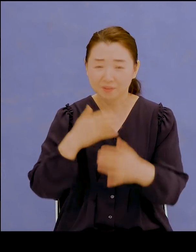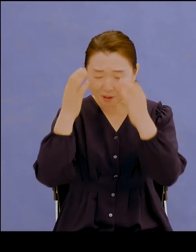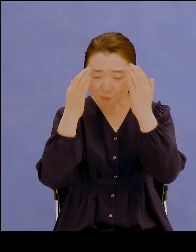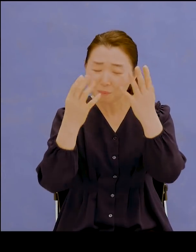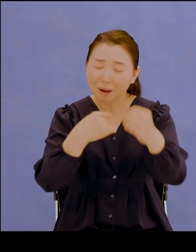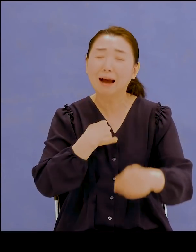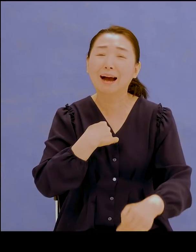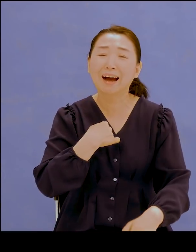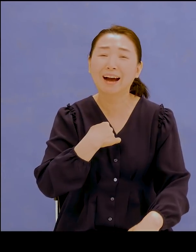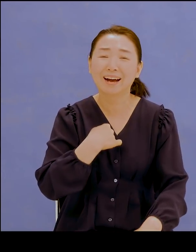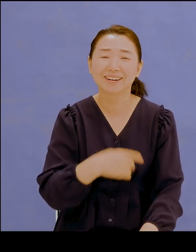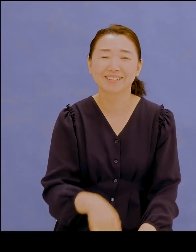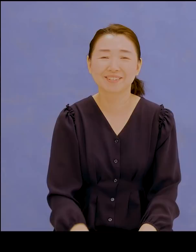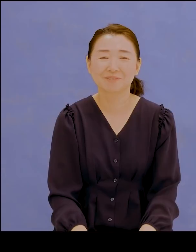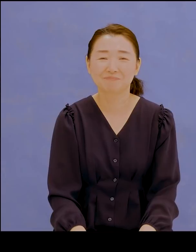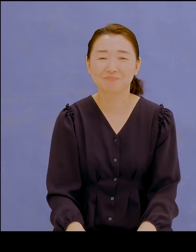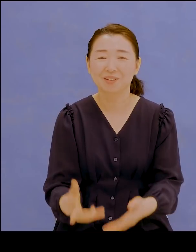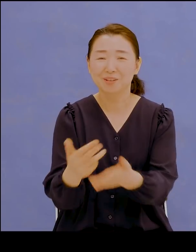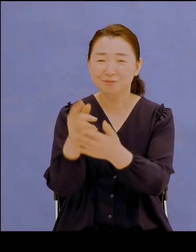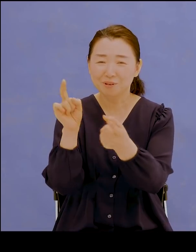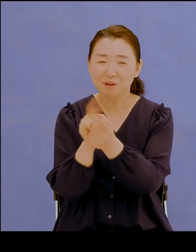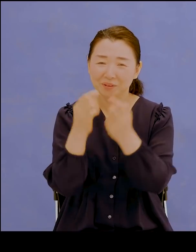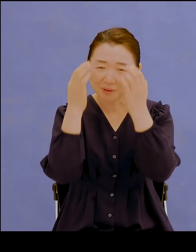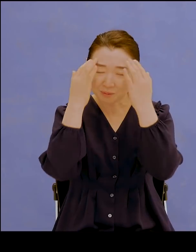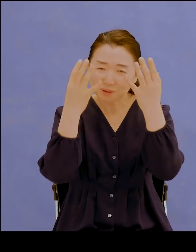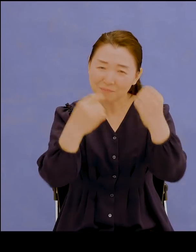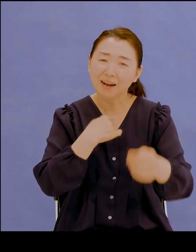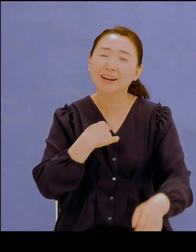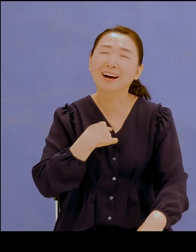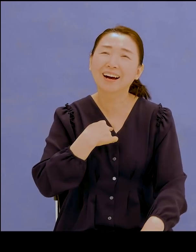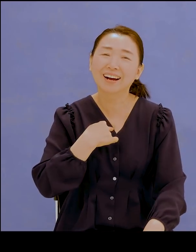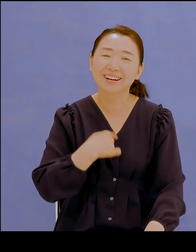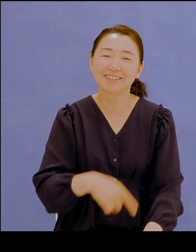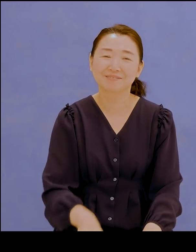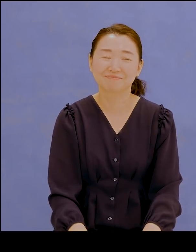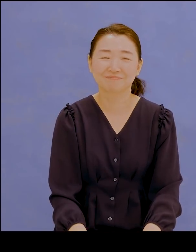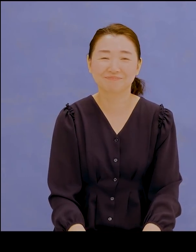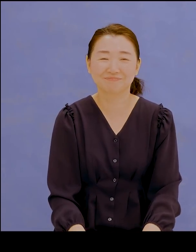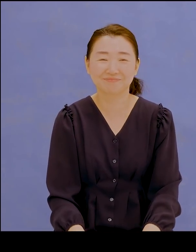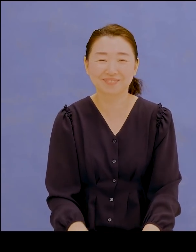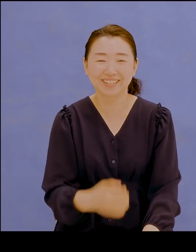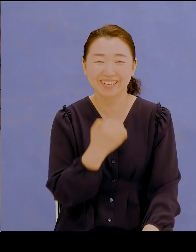고난 많았어요. 이봐요. 주님 만나고 고난 많았어요.